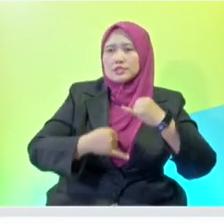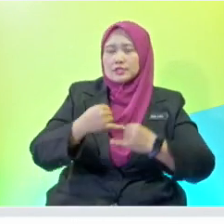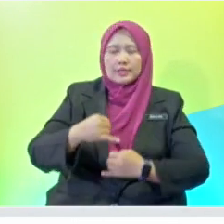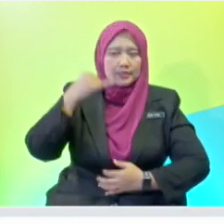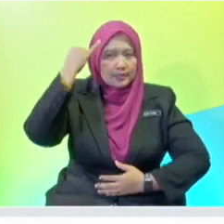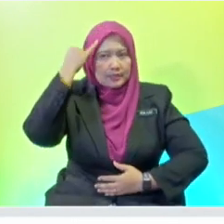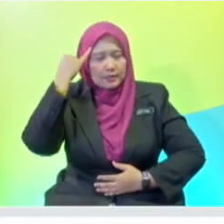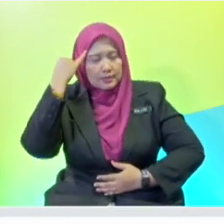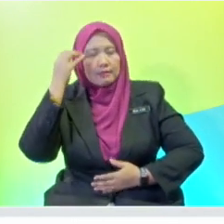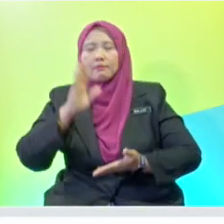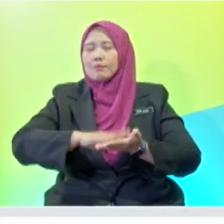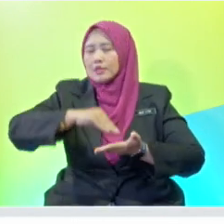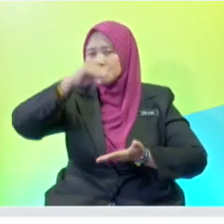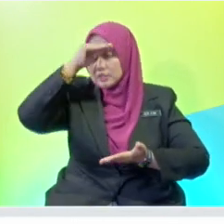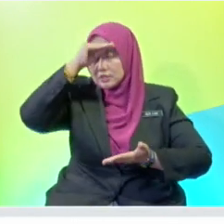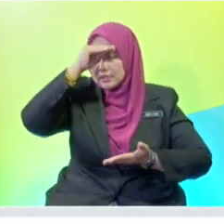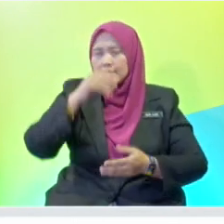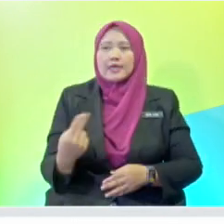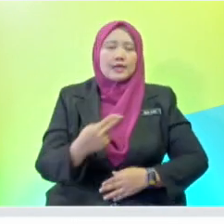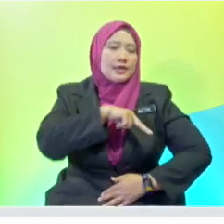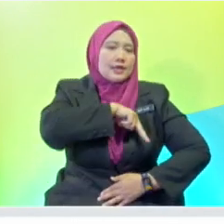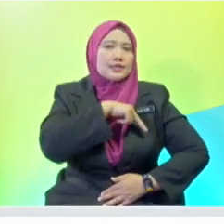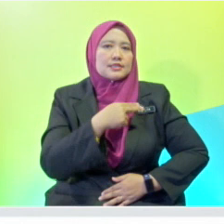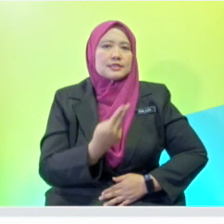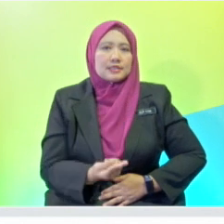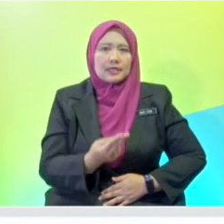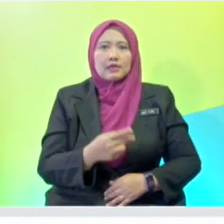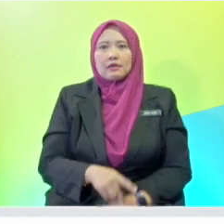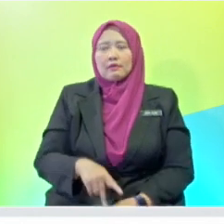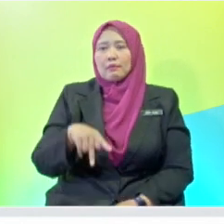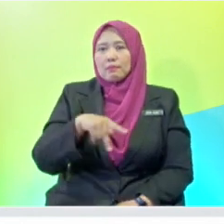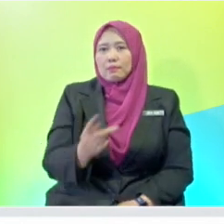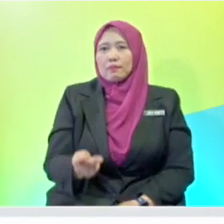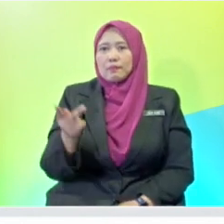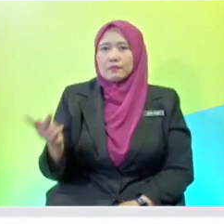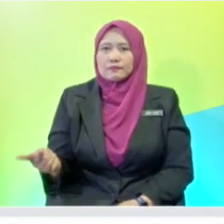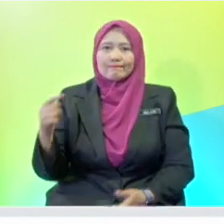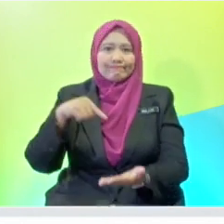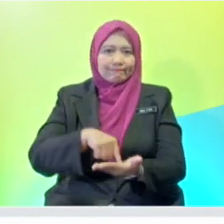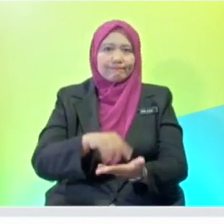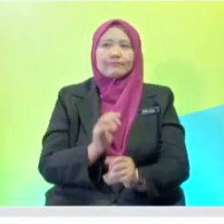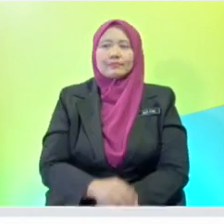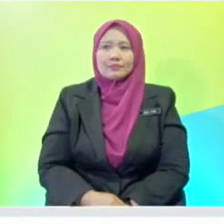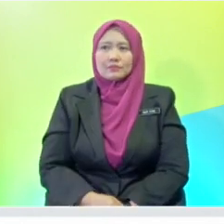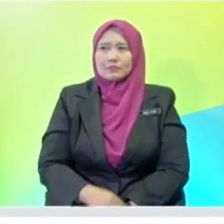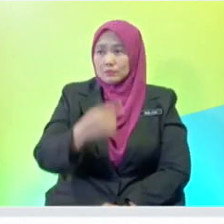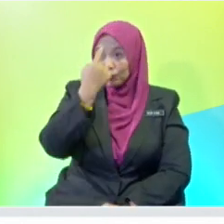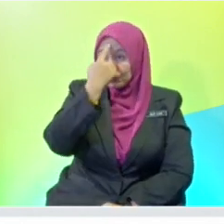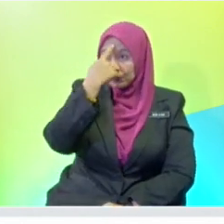pembelajaran untuk menghasilkan satu produk ya Oke jadi untuk